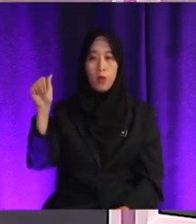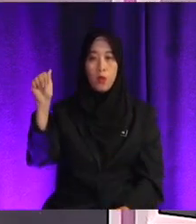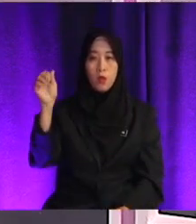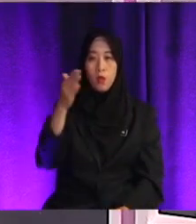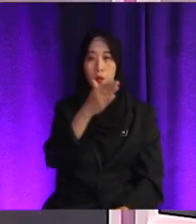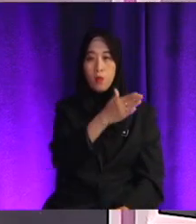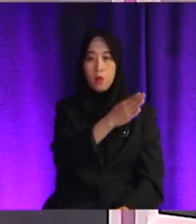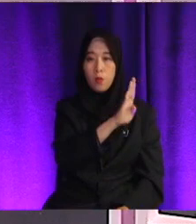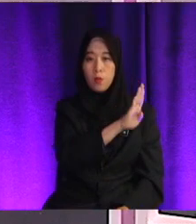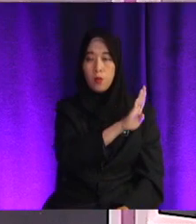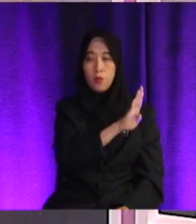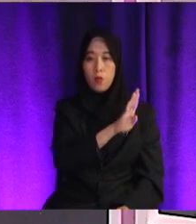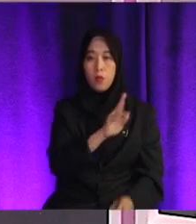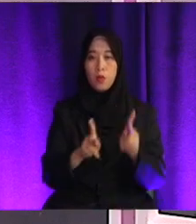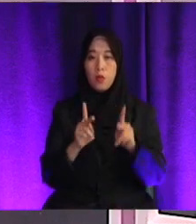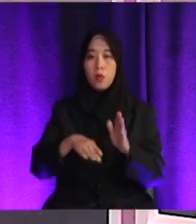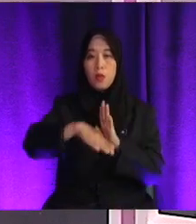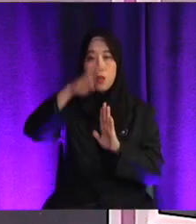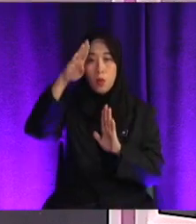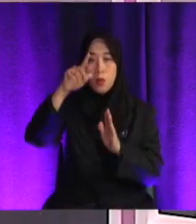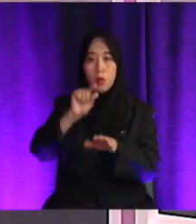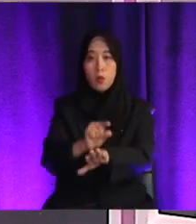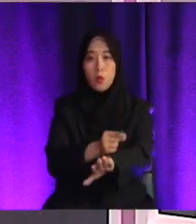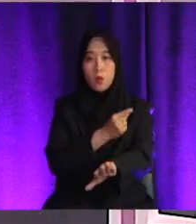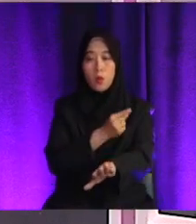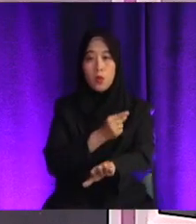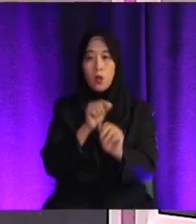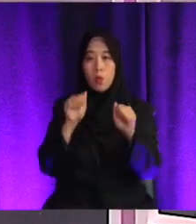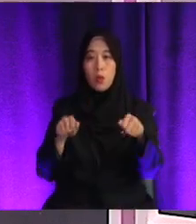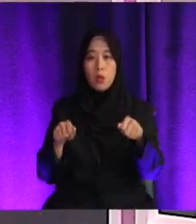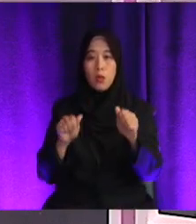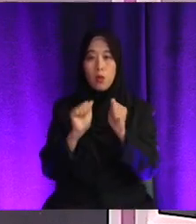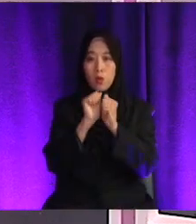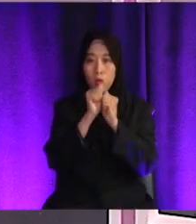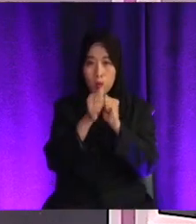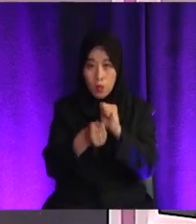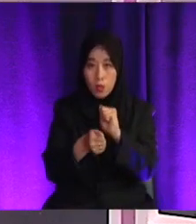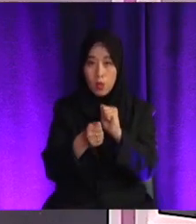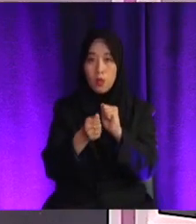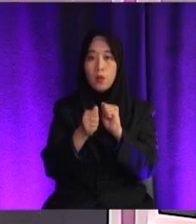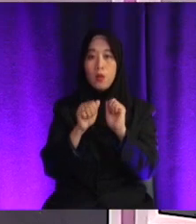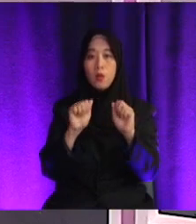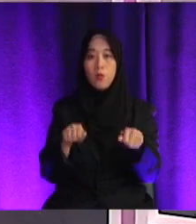Tapi bila dah overload ataupun dah lebih limit dia, automatik dia akan